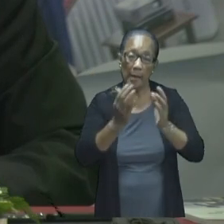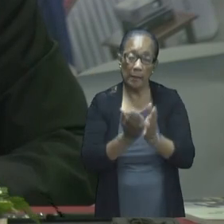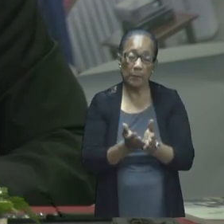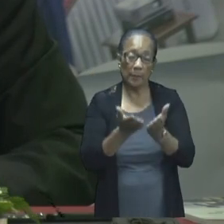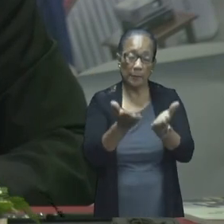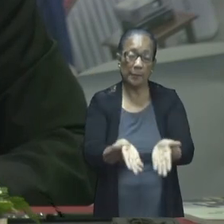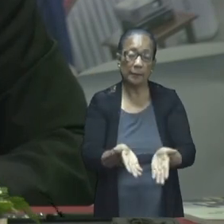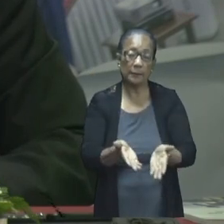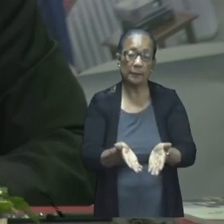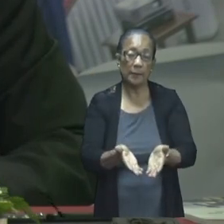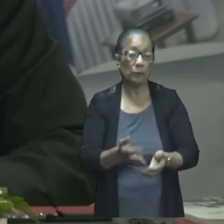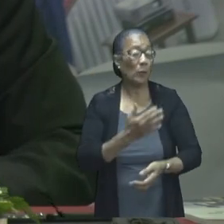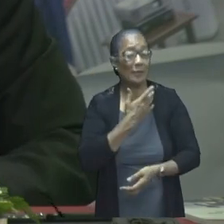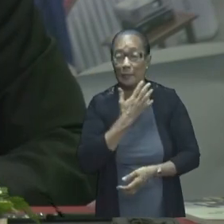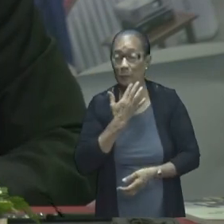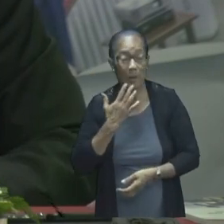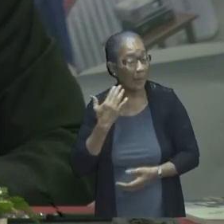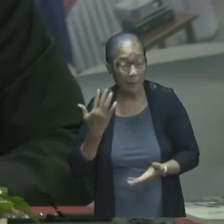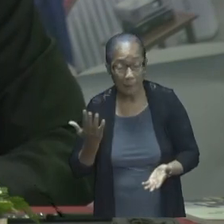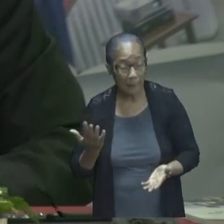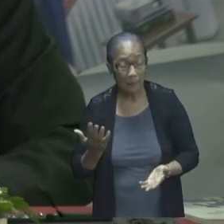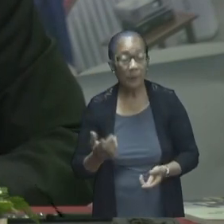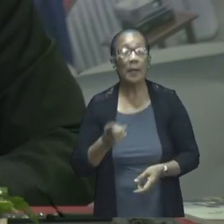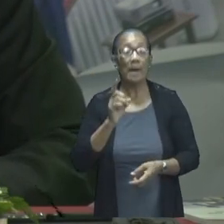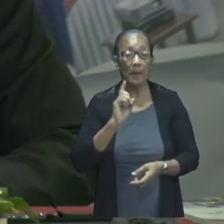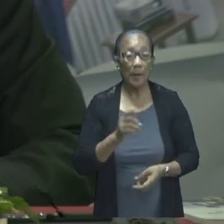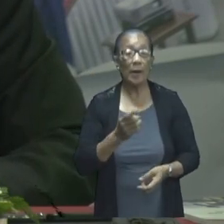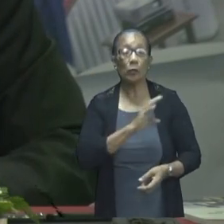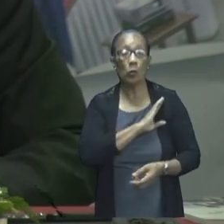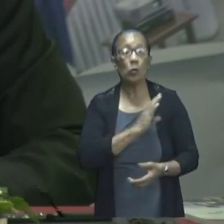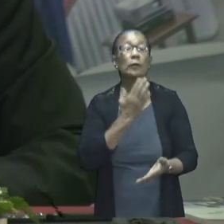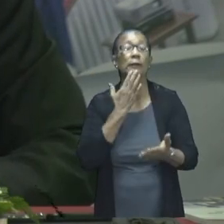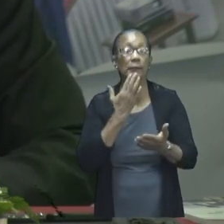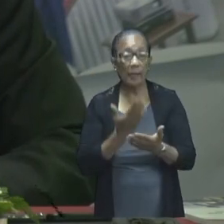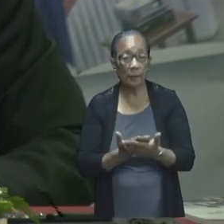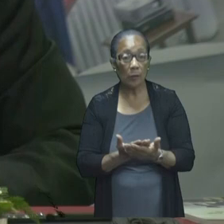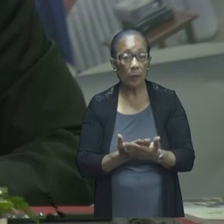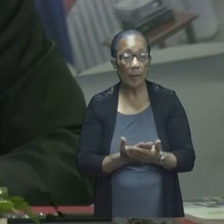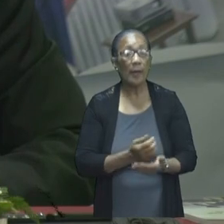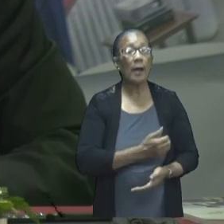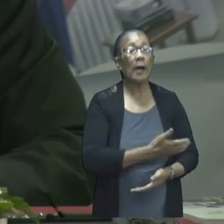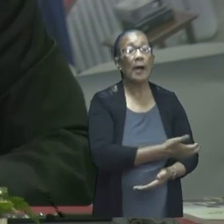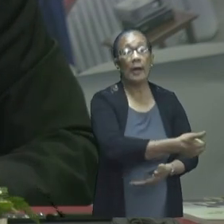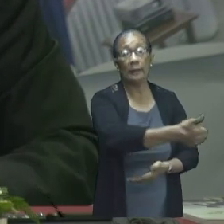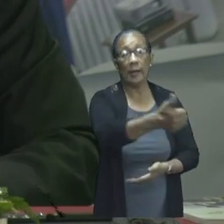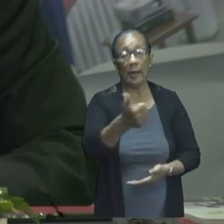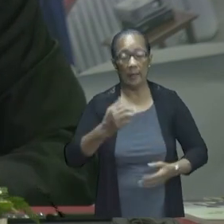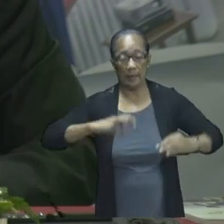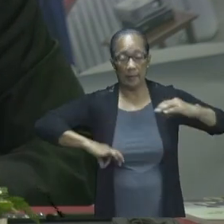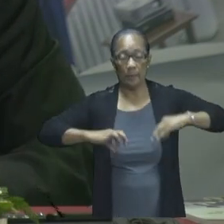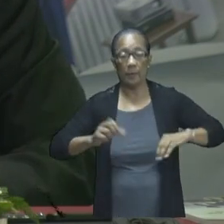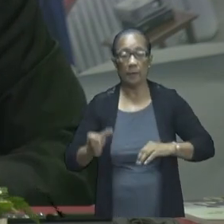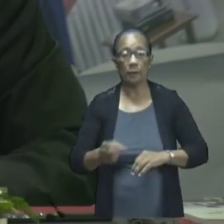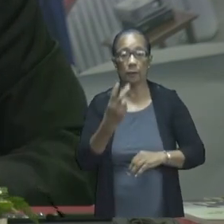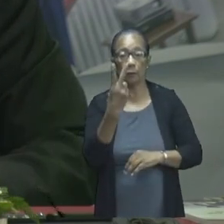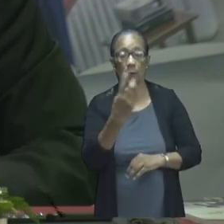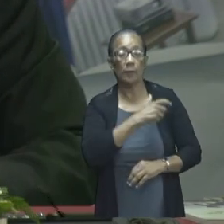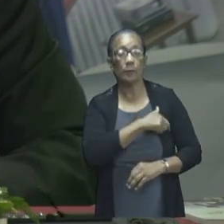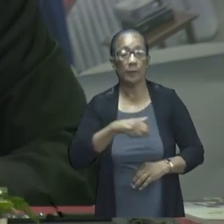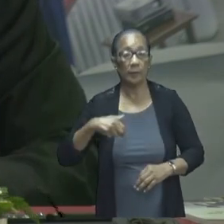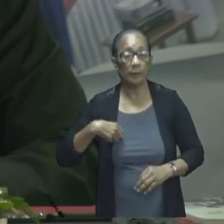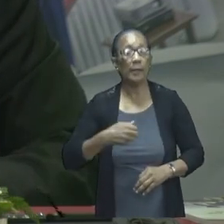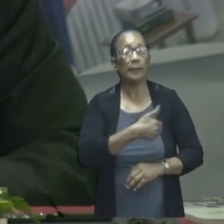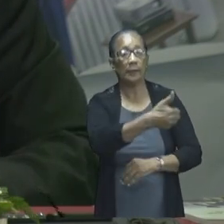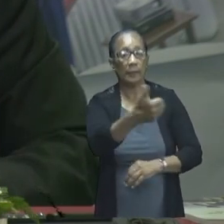gezet heeft geen mag moeder job maar uit mijn dagboek hallo ministers phoebe en eenieder je bij de daling voor